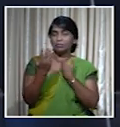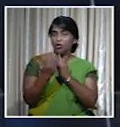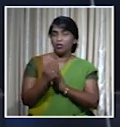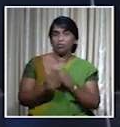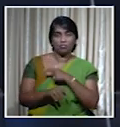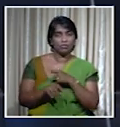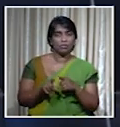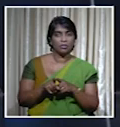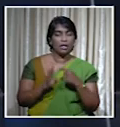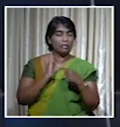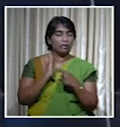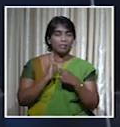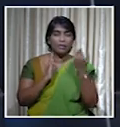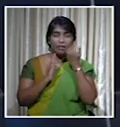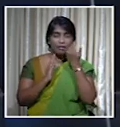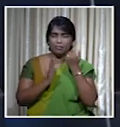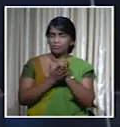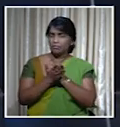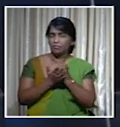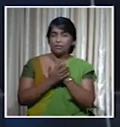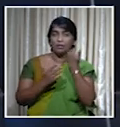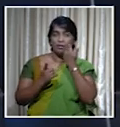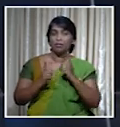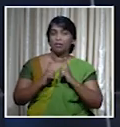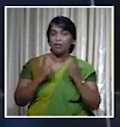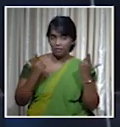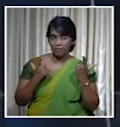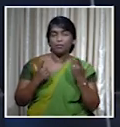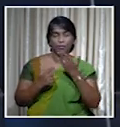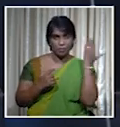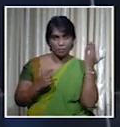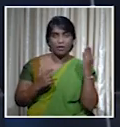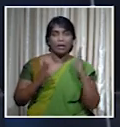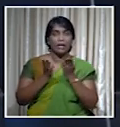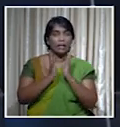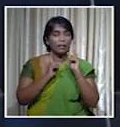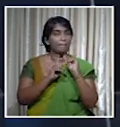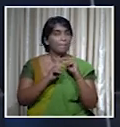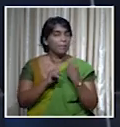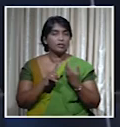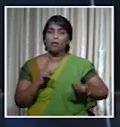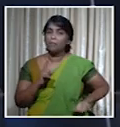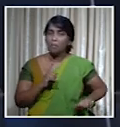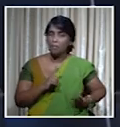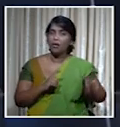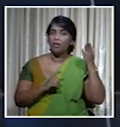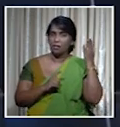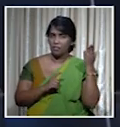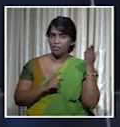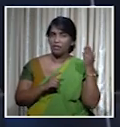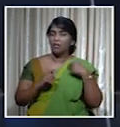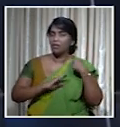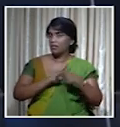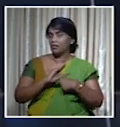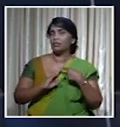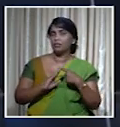සභාපතිතුමනි තලසීමියා රෝගයේ මුළුමනින්ම නිට්ටාවටම සුව කරන්න පුළුවන් ක්‍රමවේදයක් අද ඉන්දියාවේ පකිස්තානයේ බංග්ලාදේශයේ පවත් තියෙන ක්‍රමවේදයක් අපේ